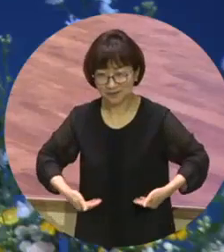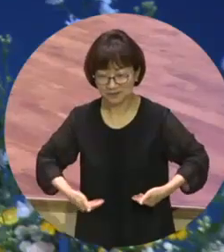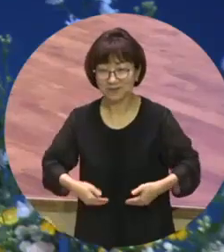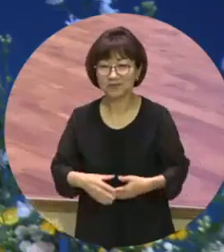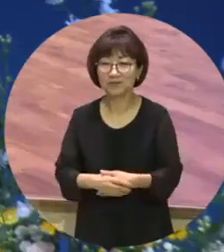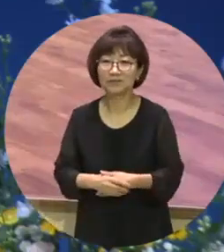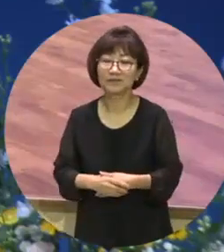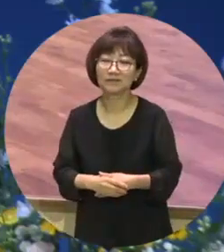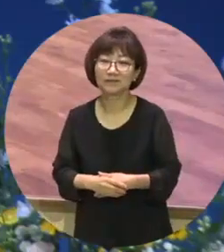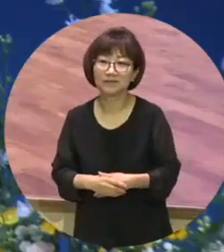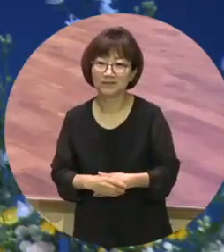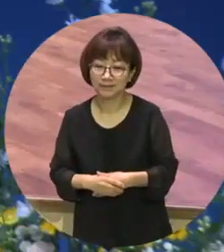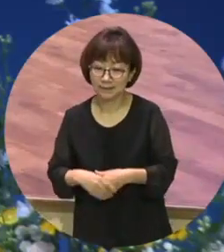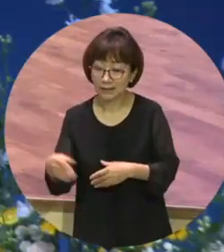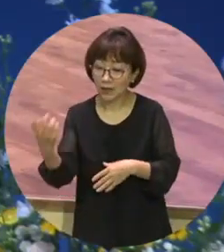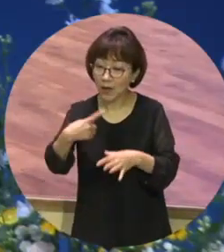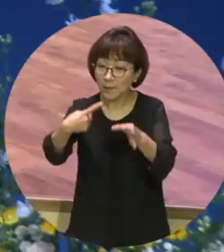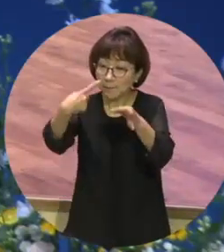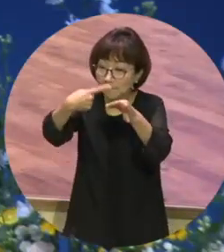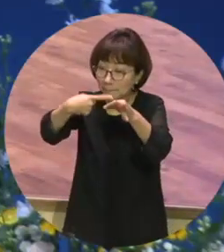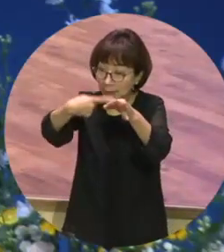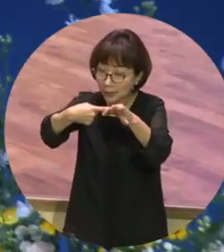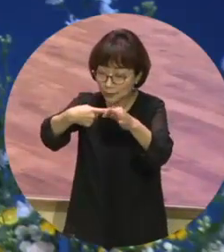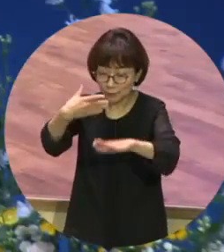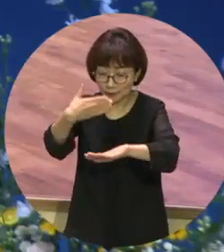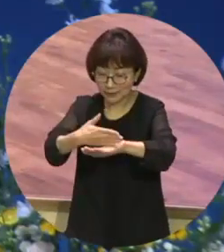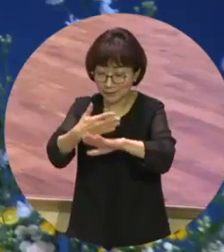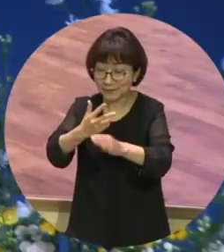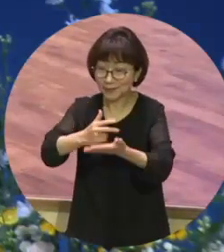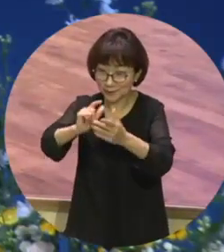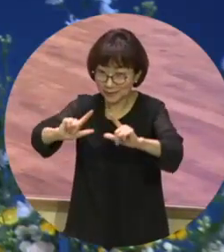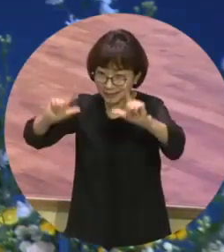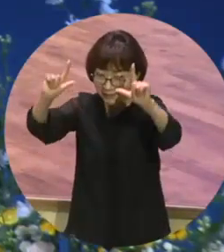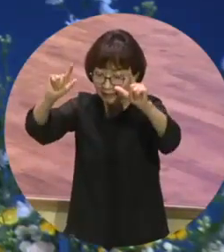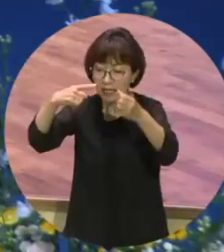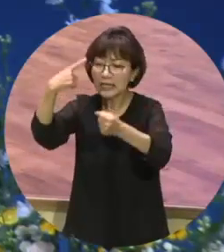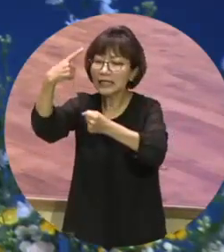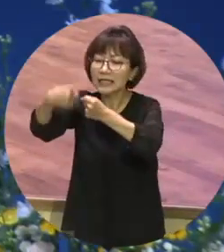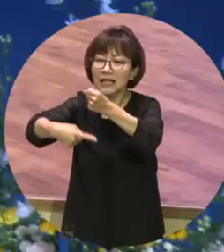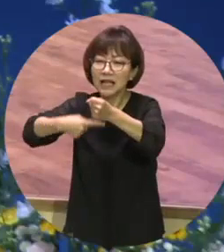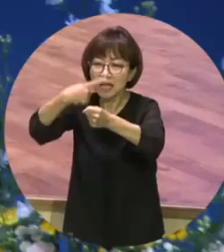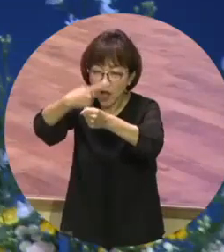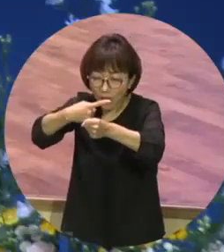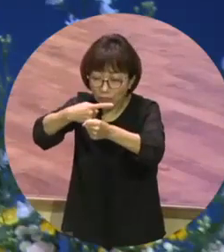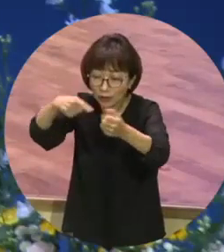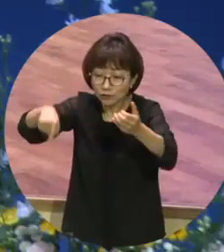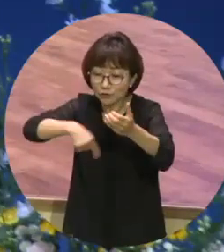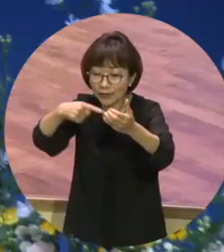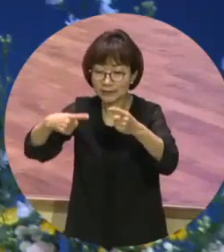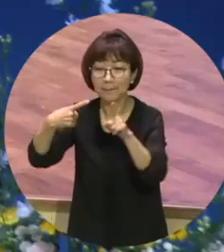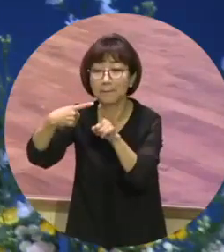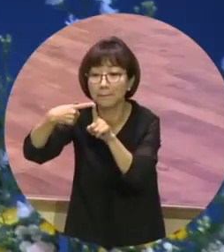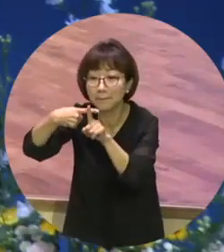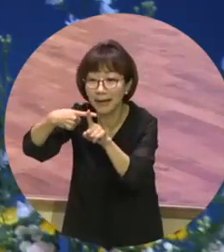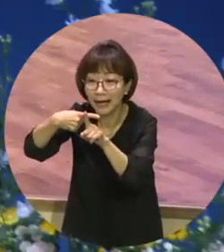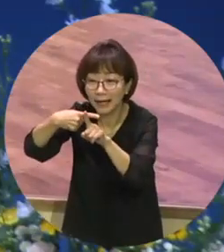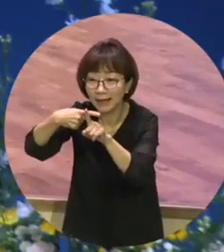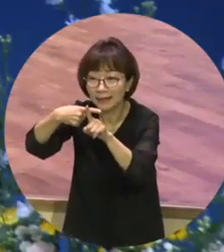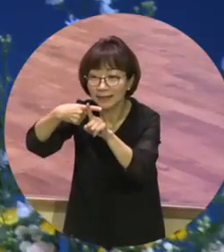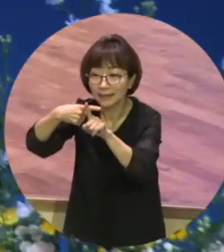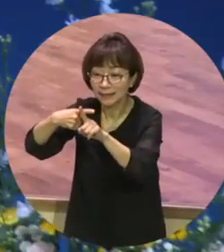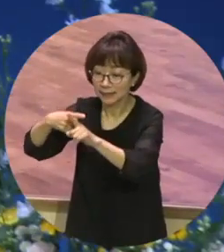그리고 마지막으로 맥주 감사 주일은 1년 중에 있어서 딱 중간이에요. 딱 1년의